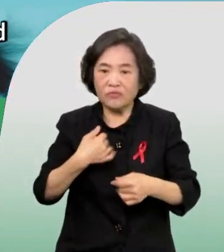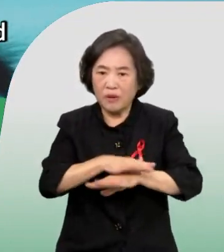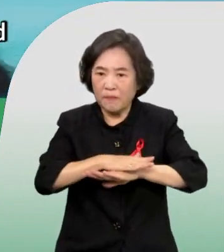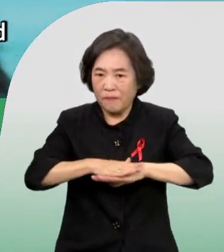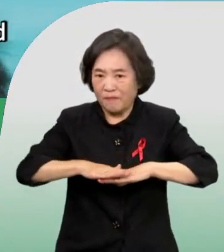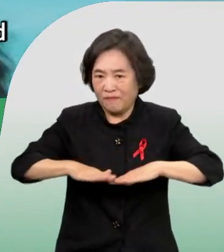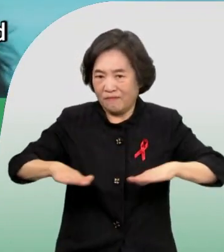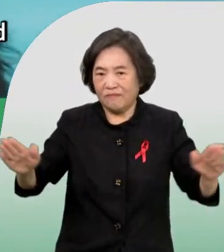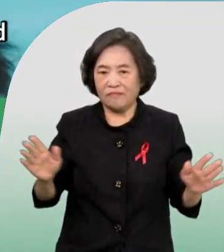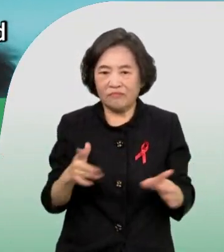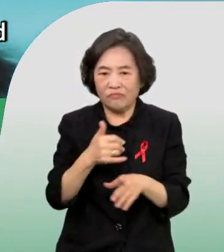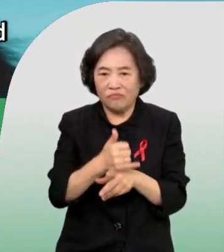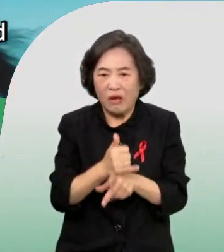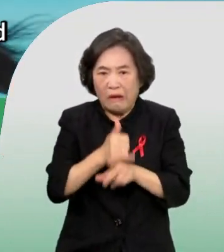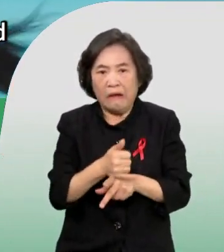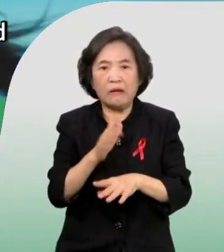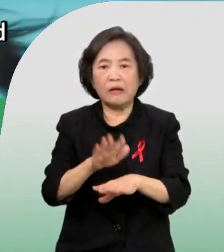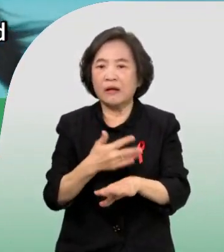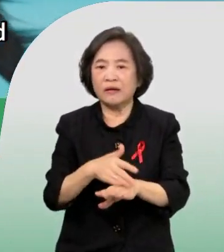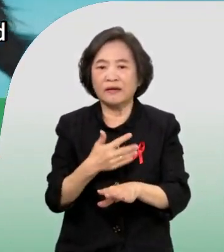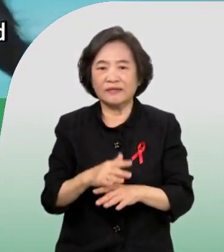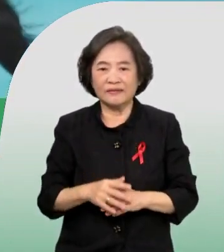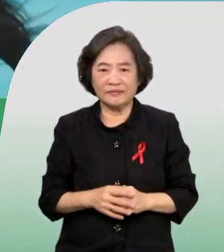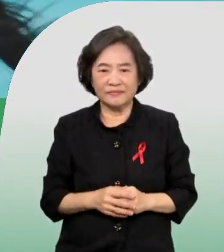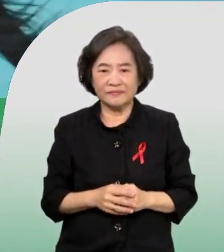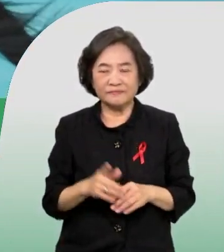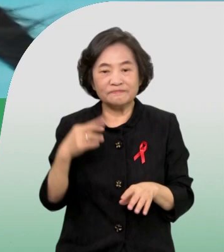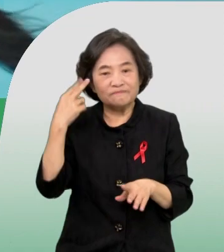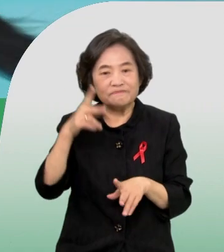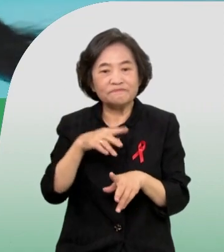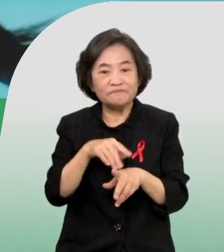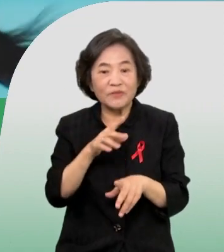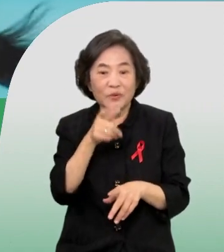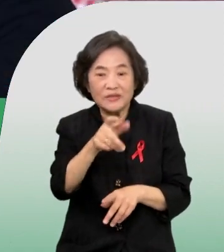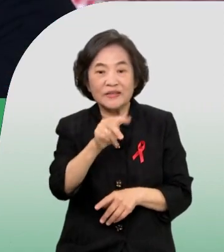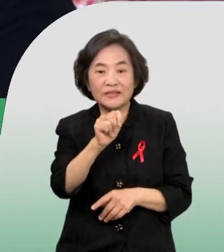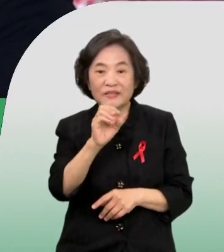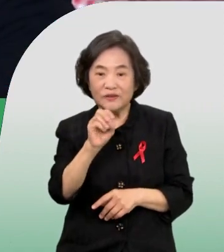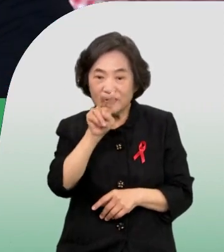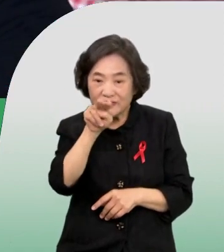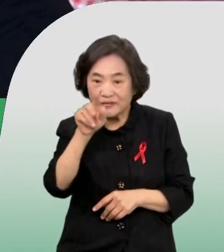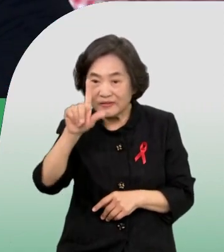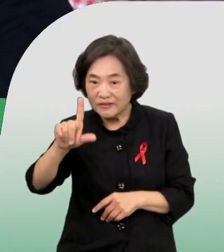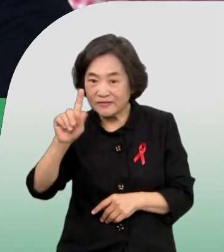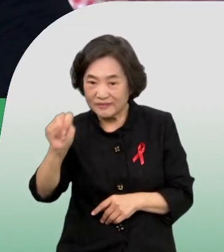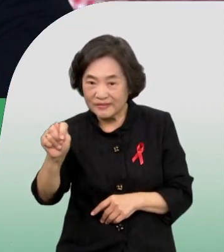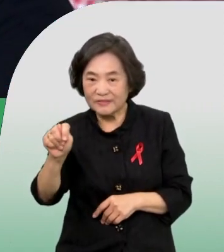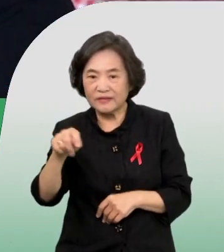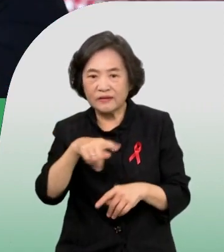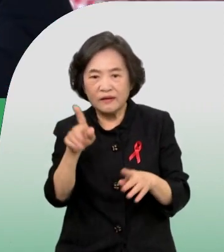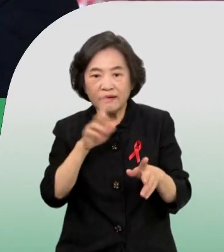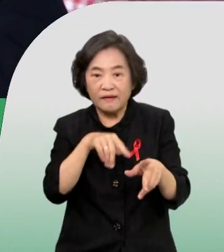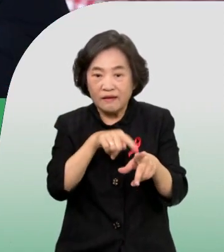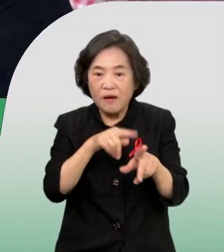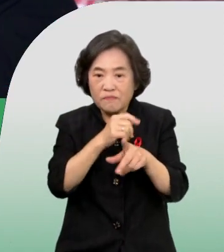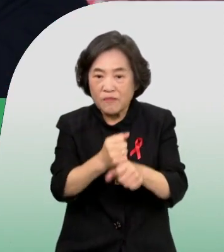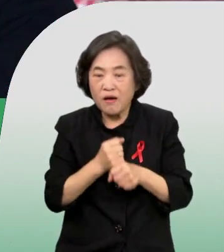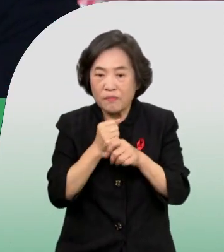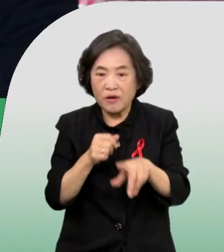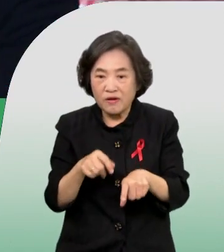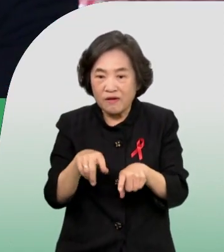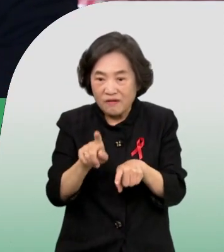粉。 They have this special gait we call tot, and they stand on one feet at a